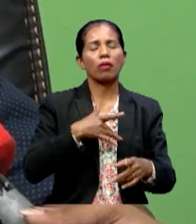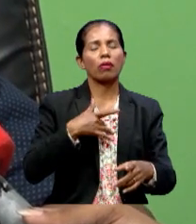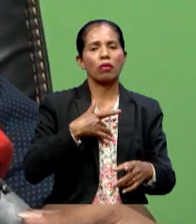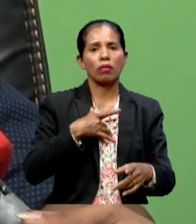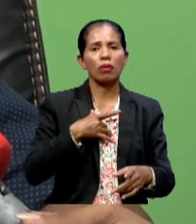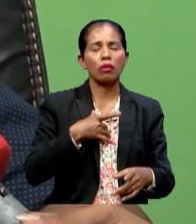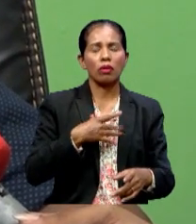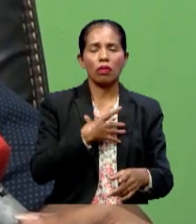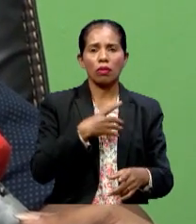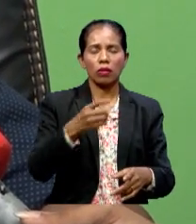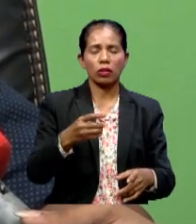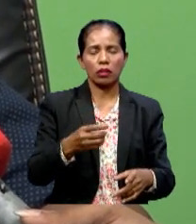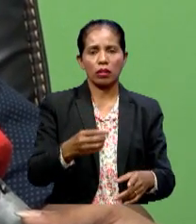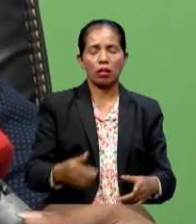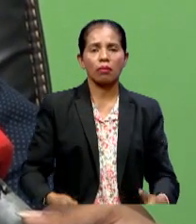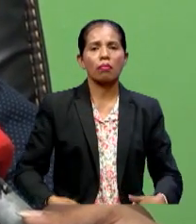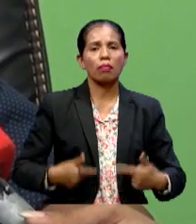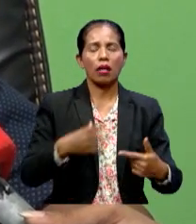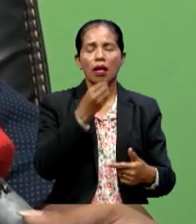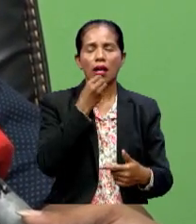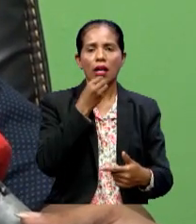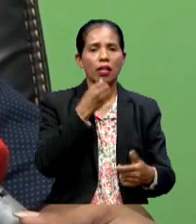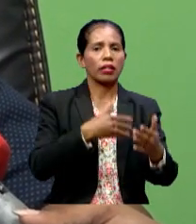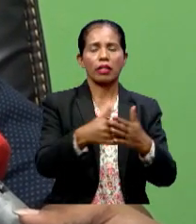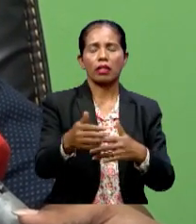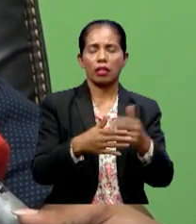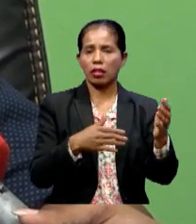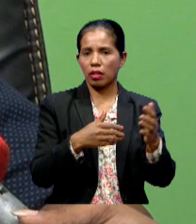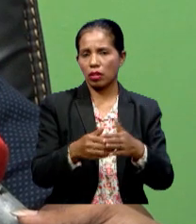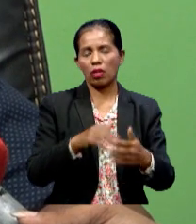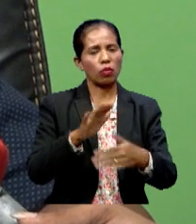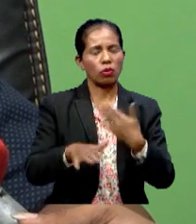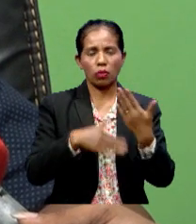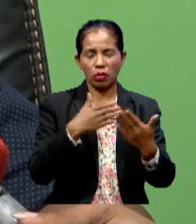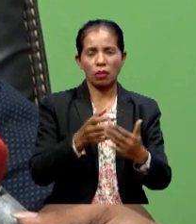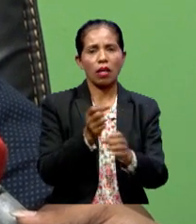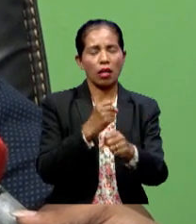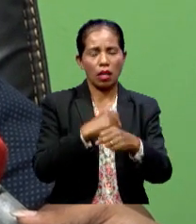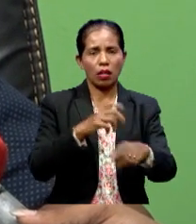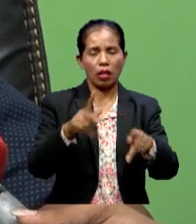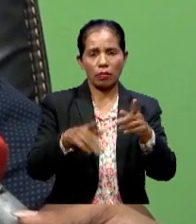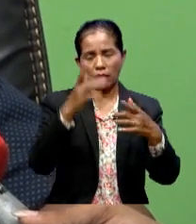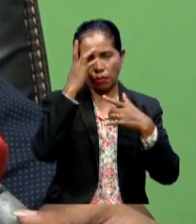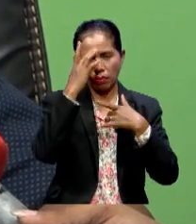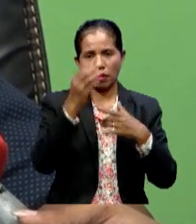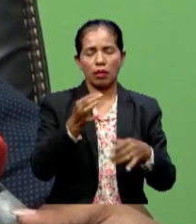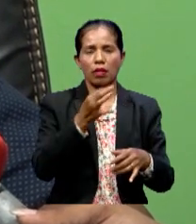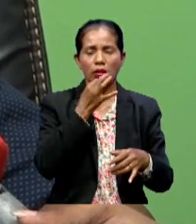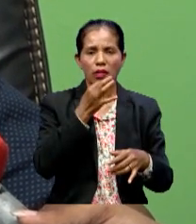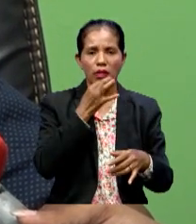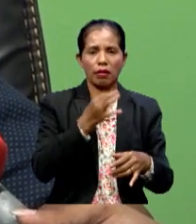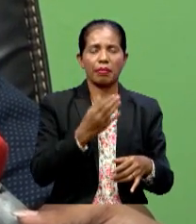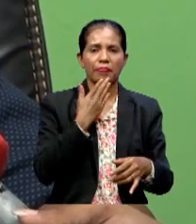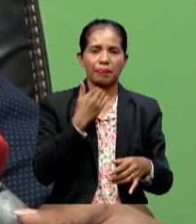tambah depois de konsumu han buat cerne hotu ya. Lili ba buat han